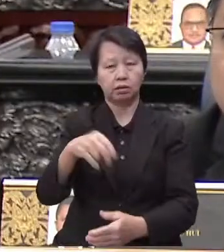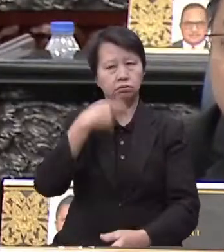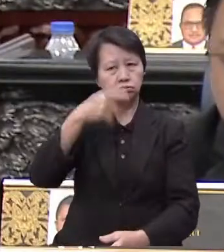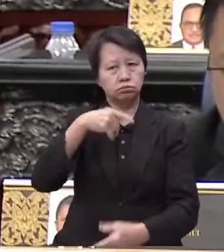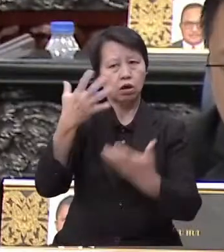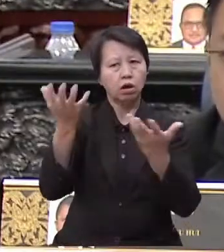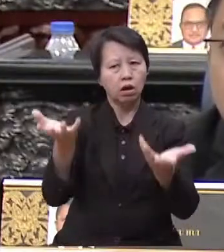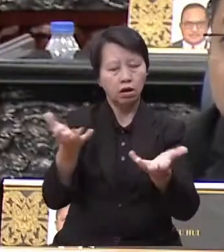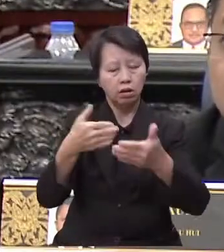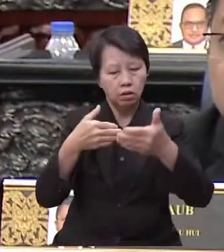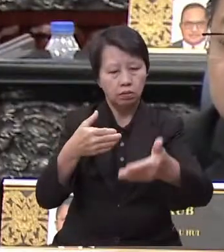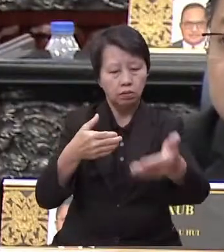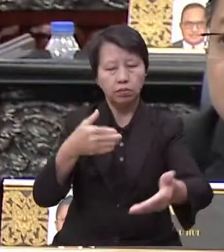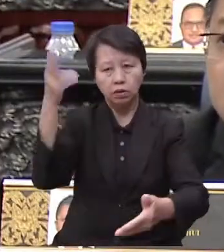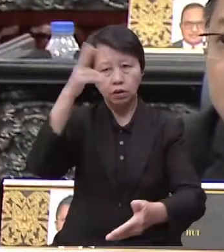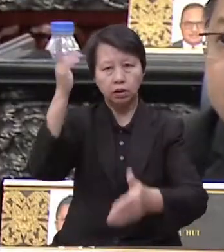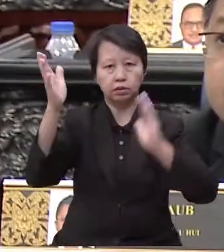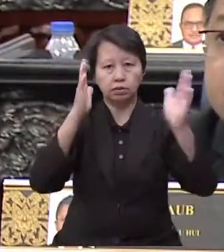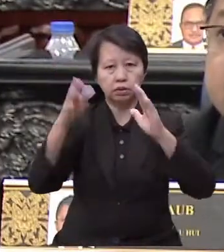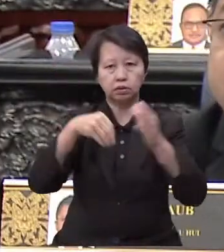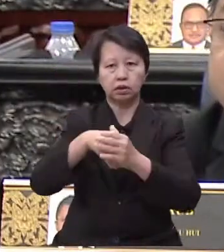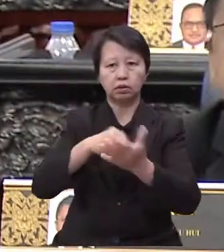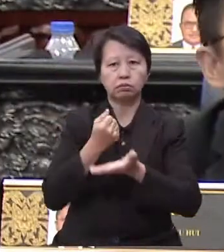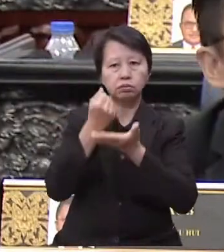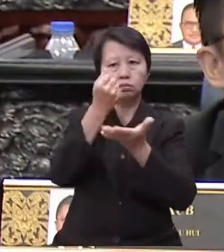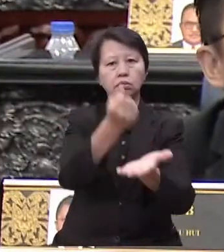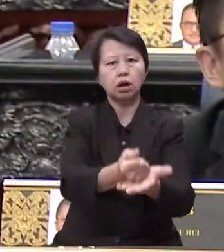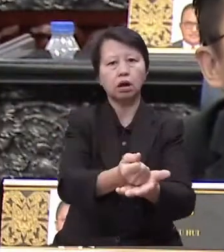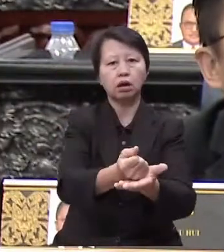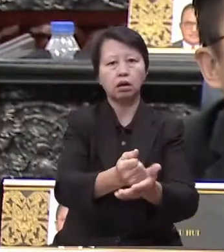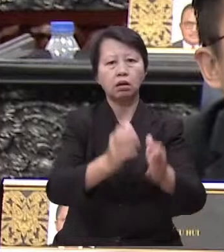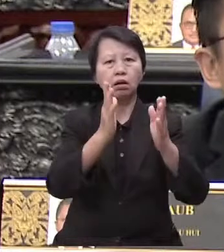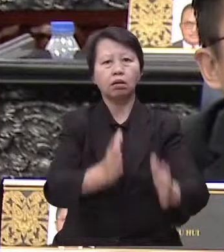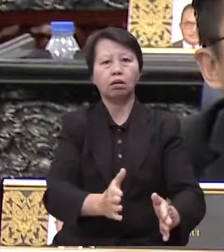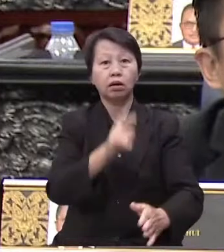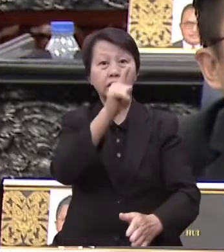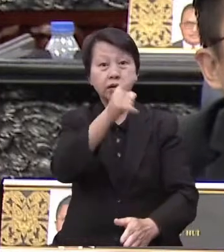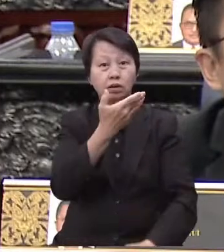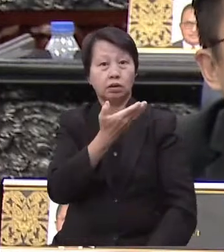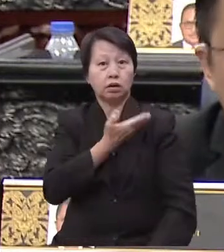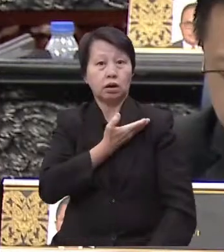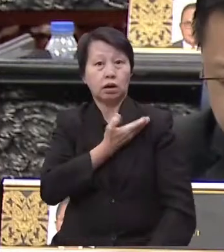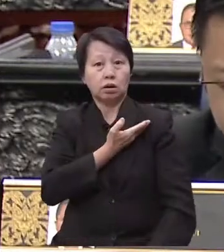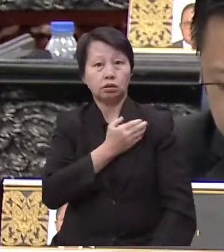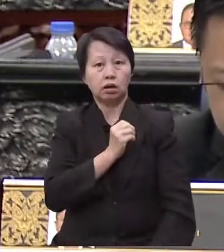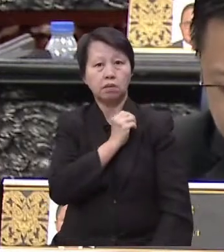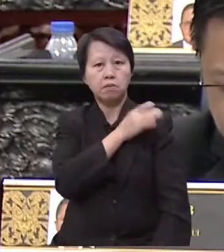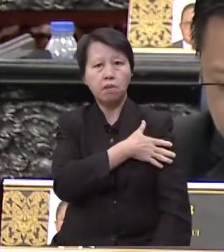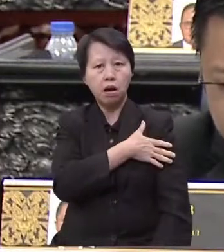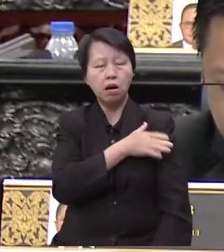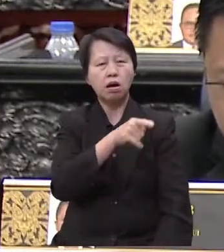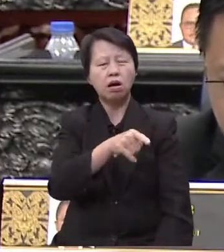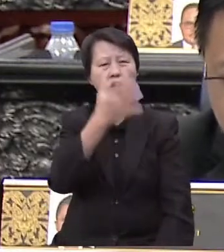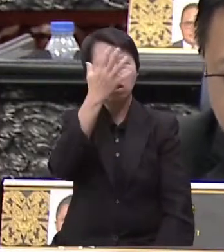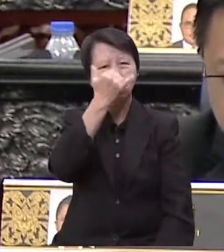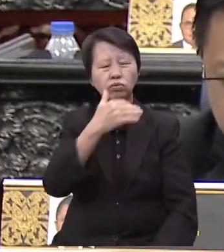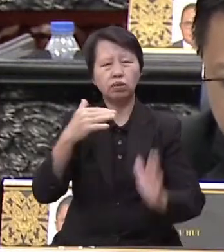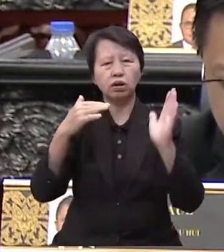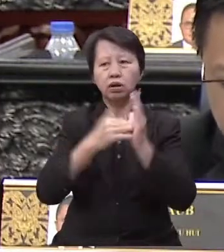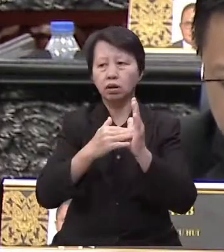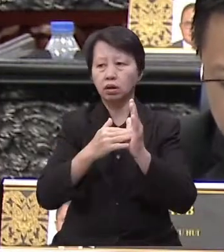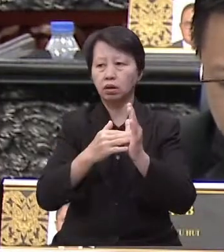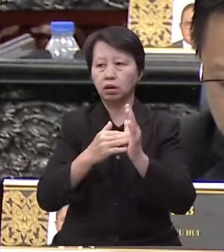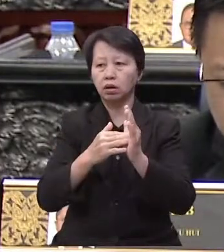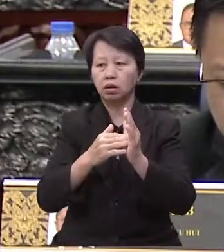langkah-langkah yang diambil oleh Kerajaan Malaysia dalam membantu mangsa di Gaza, Palestin, berikutan sekatan